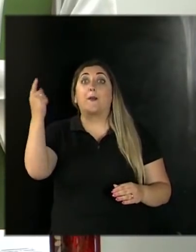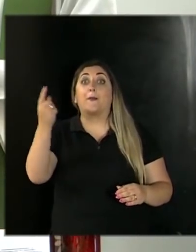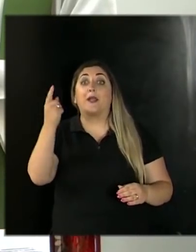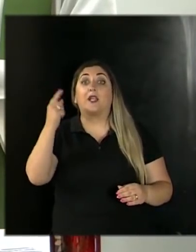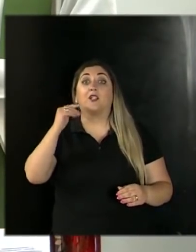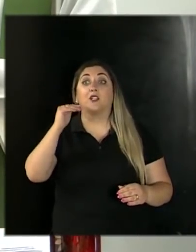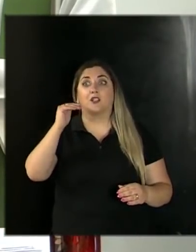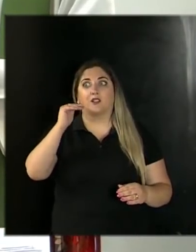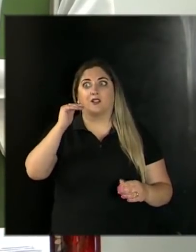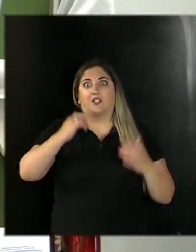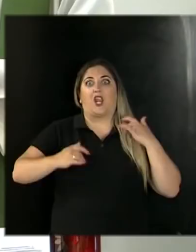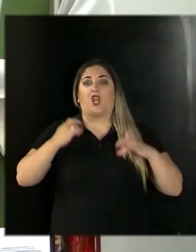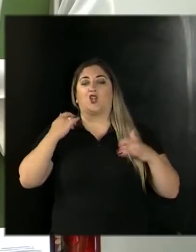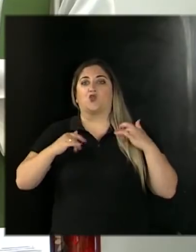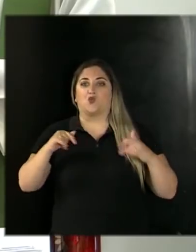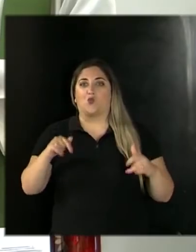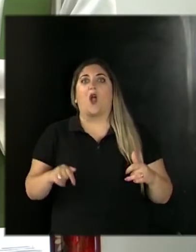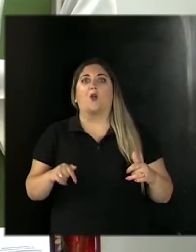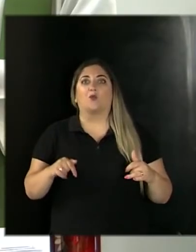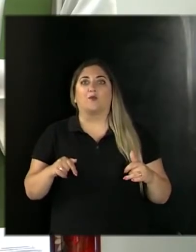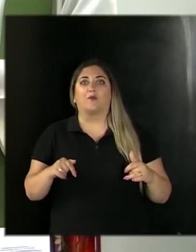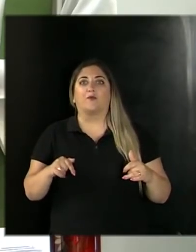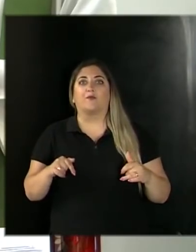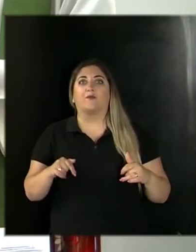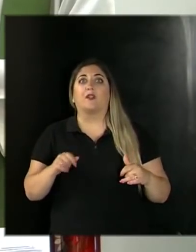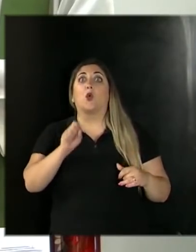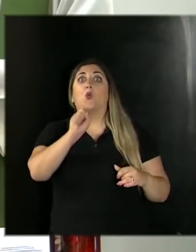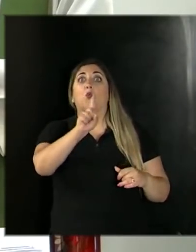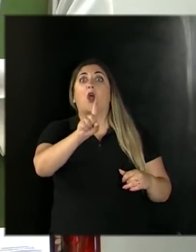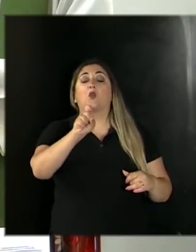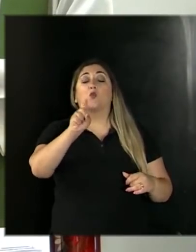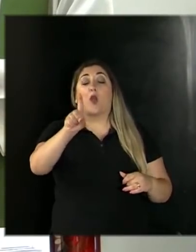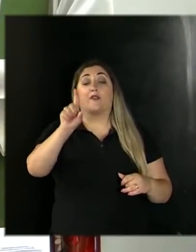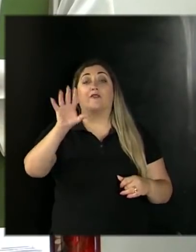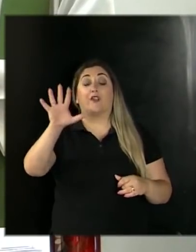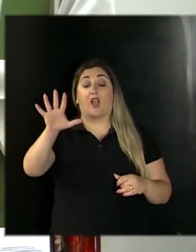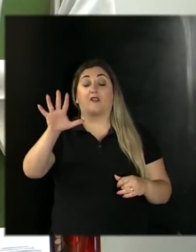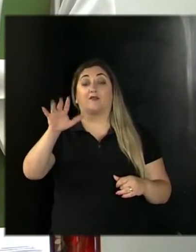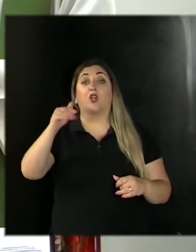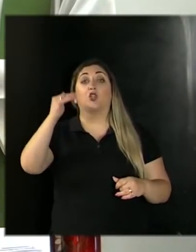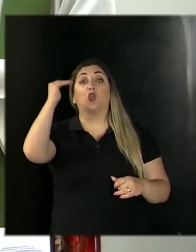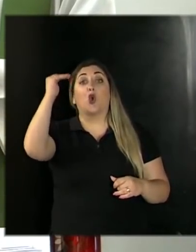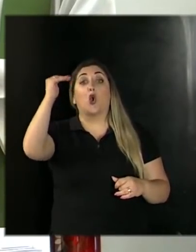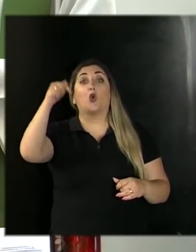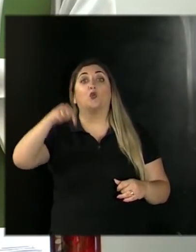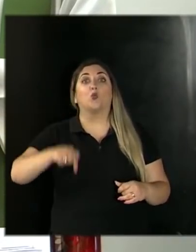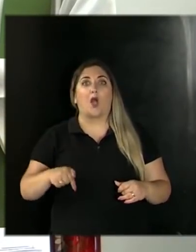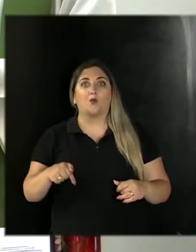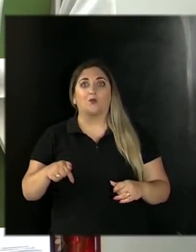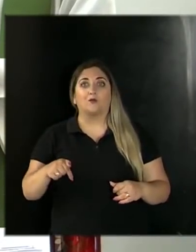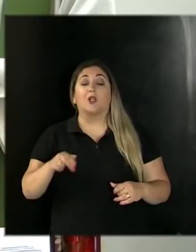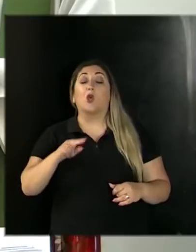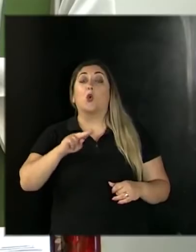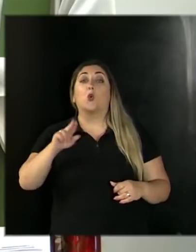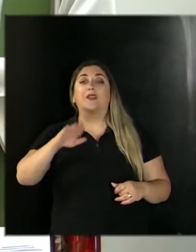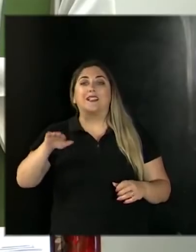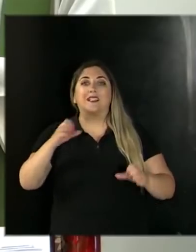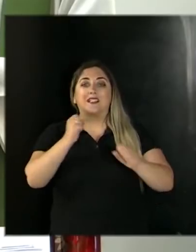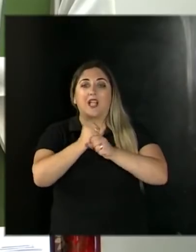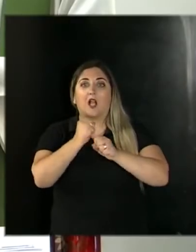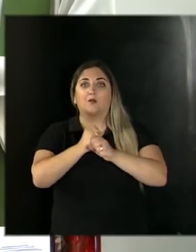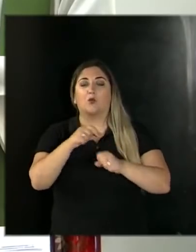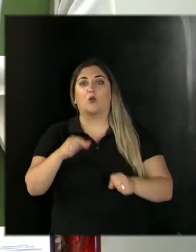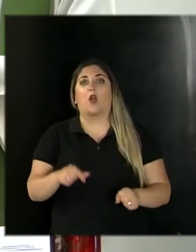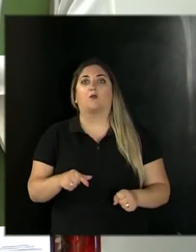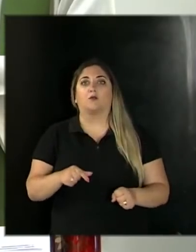għaw 125 għatli, 115 u għall-istaff kollu. Mhux għal